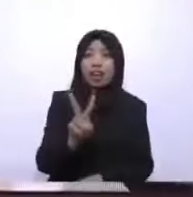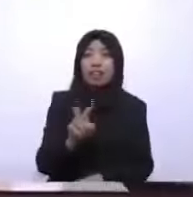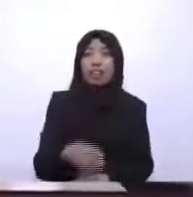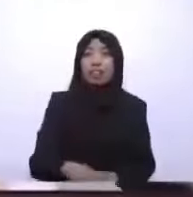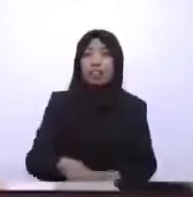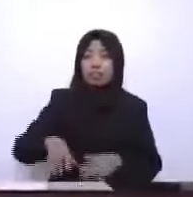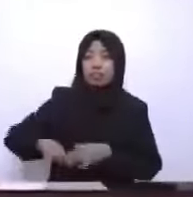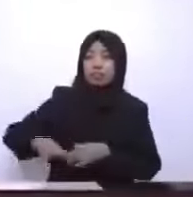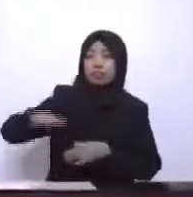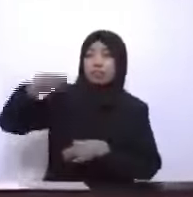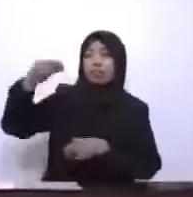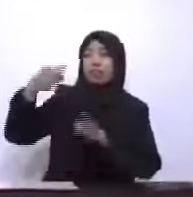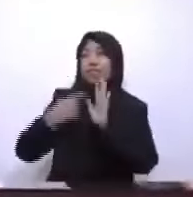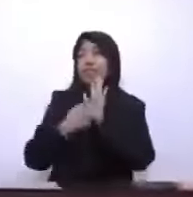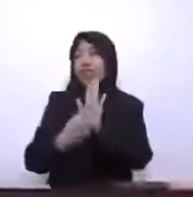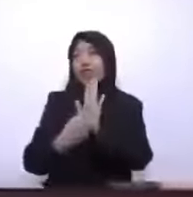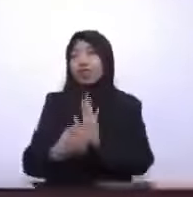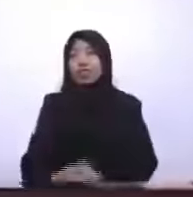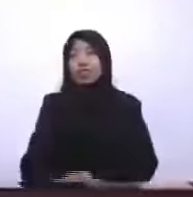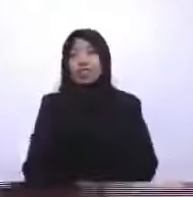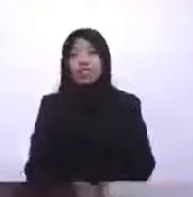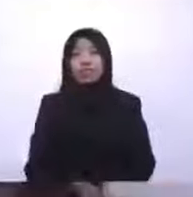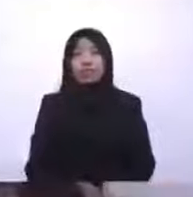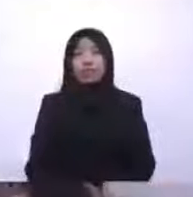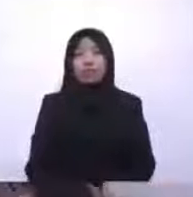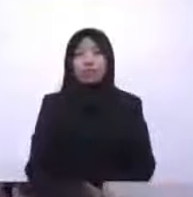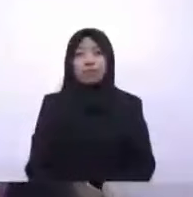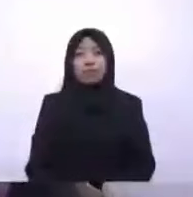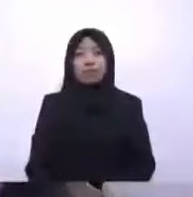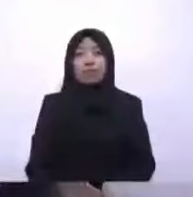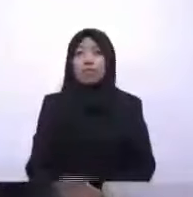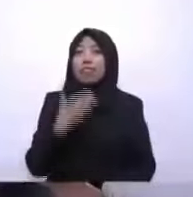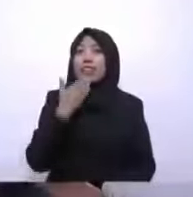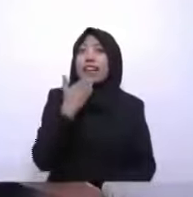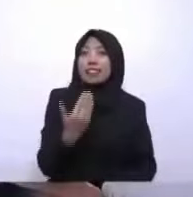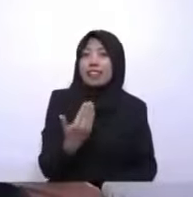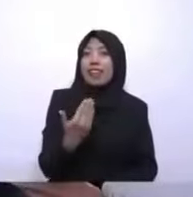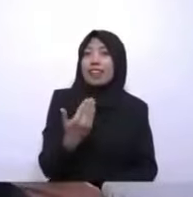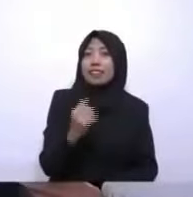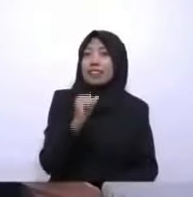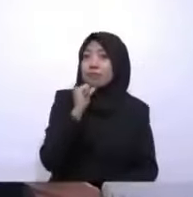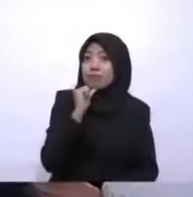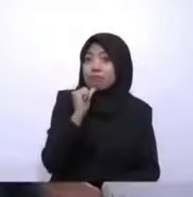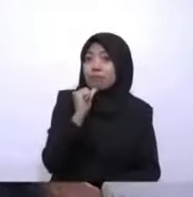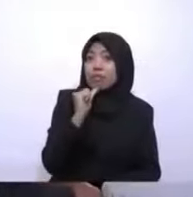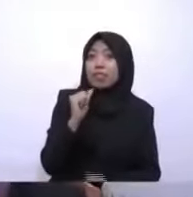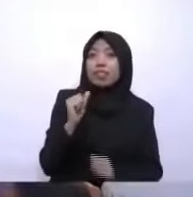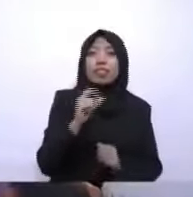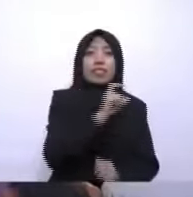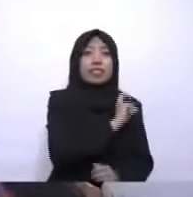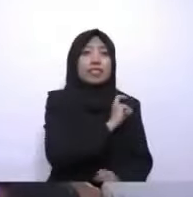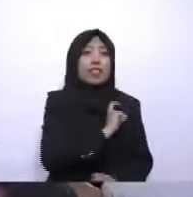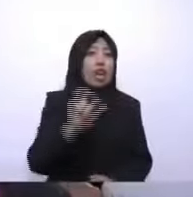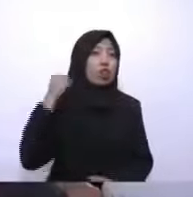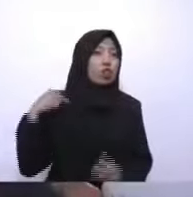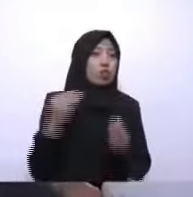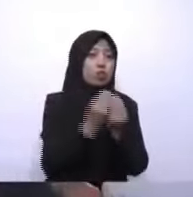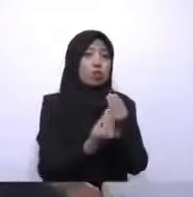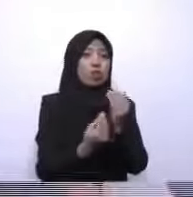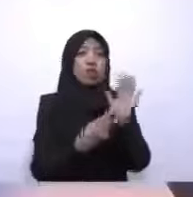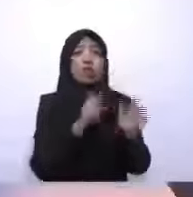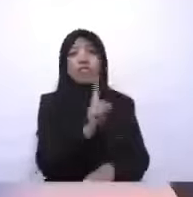untuk mengambil indikator dari wadah kaca. Nanti pertanyaan akan ditujukan kepada cawagub nomor urut 1. Silakan